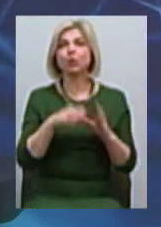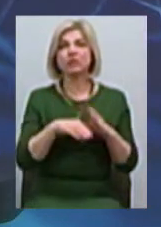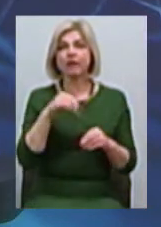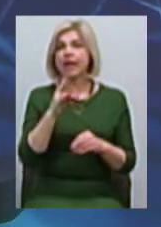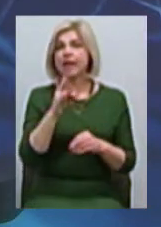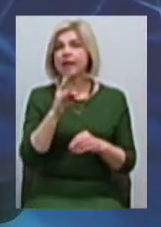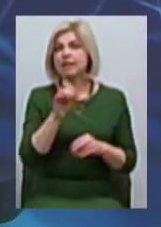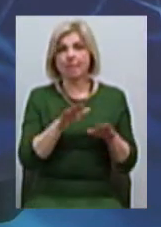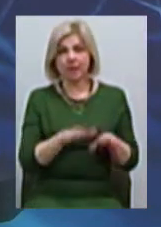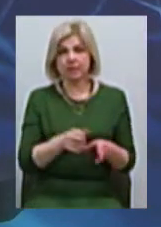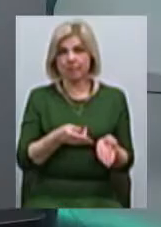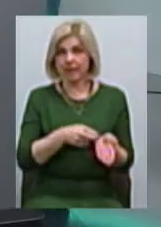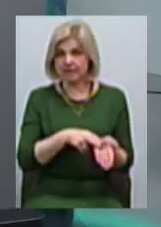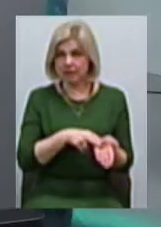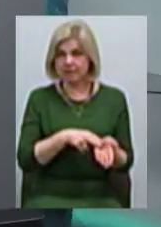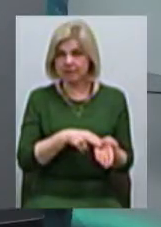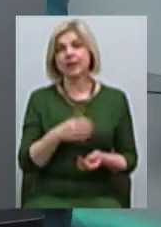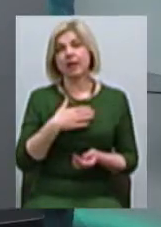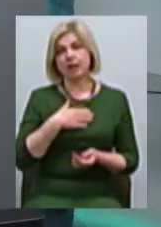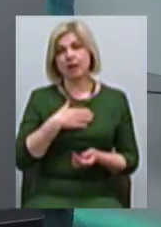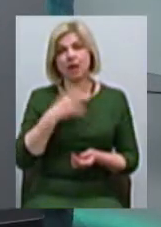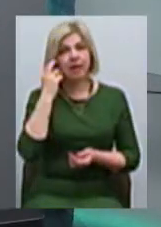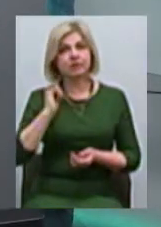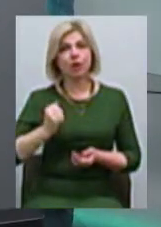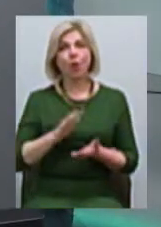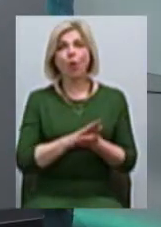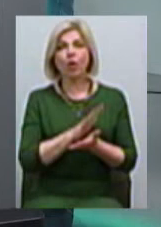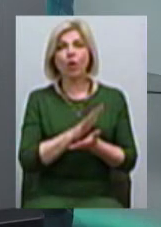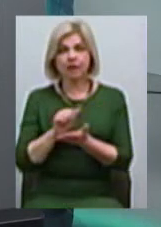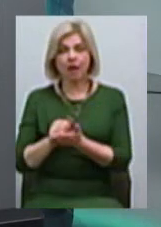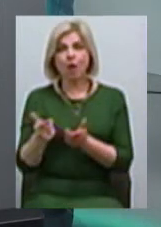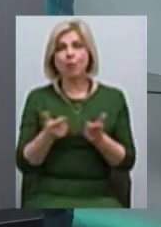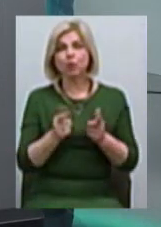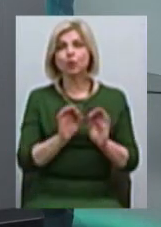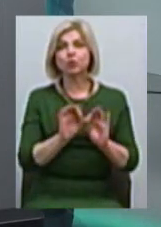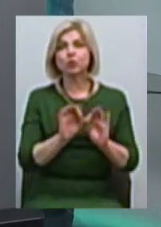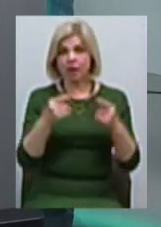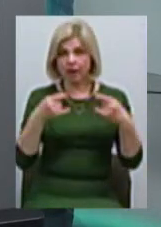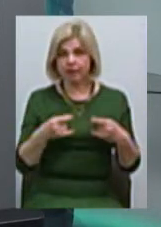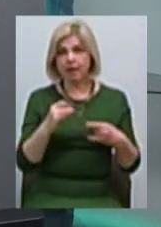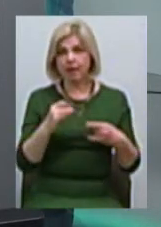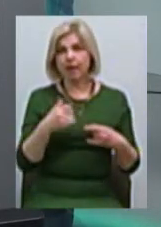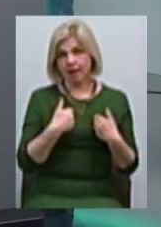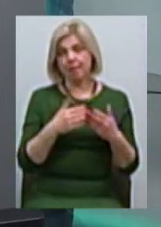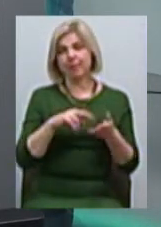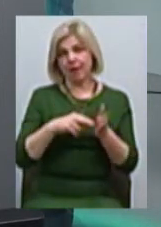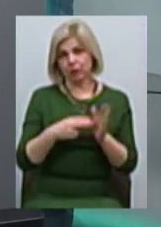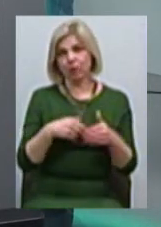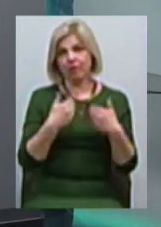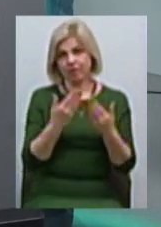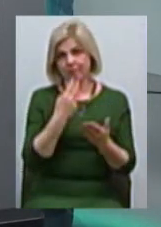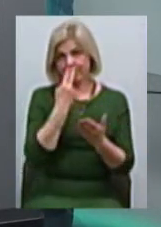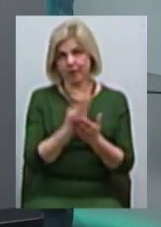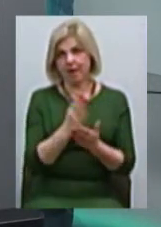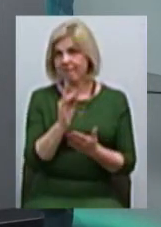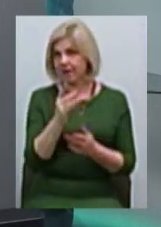місцем реєстрації. Наші київські колеги підготували сюжет про це, і я пропоную їх матеріал. Ви